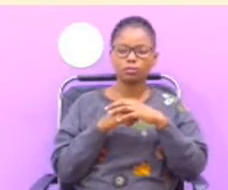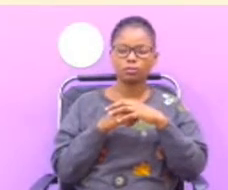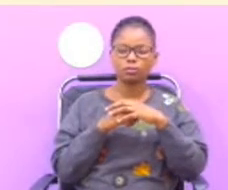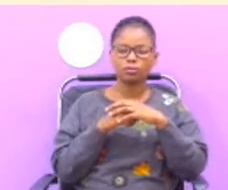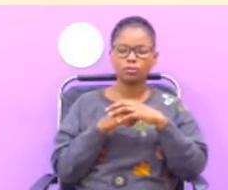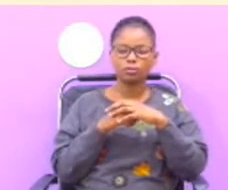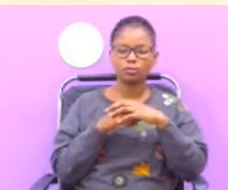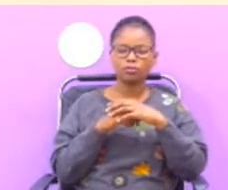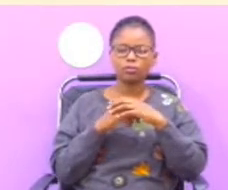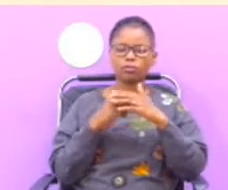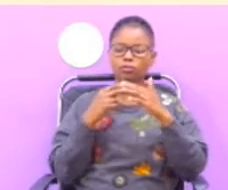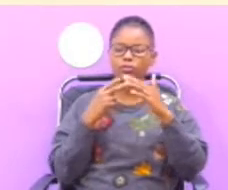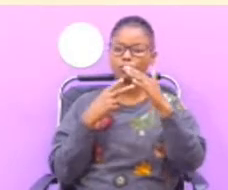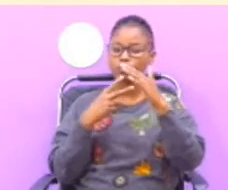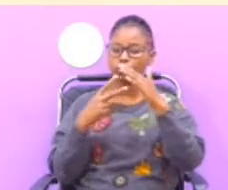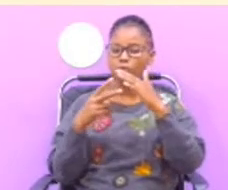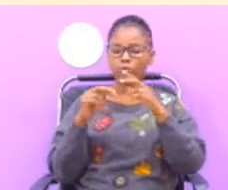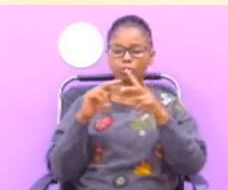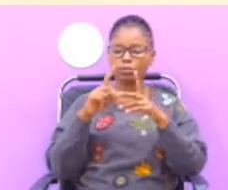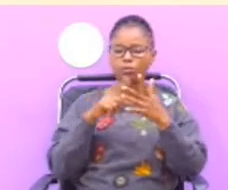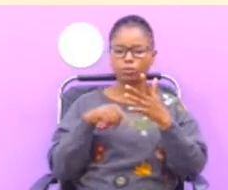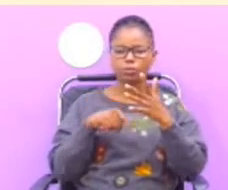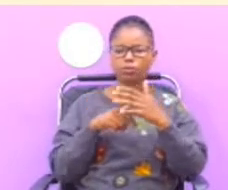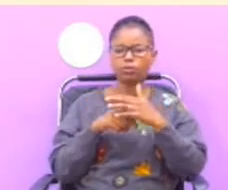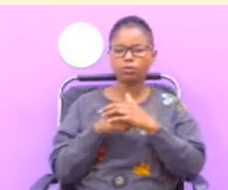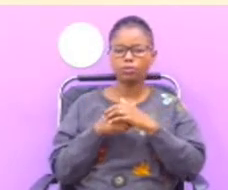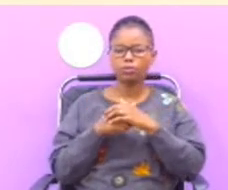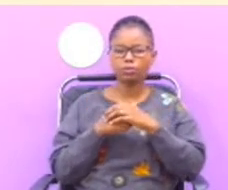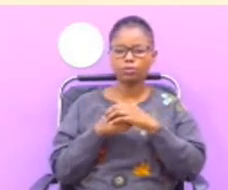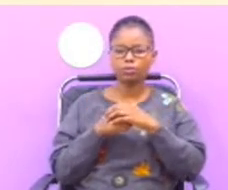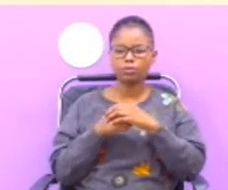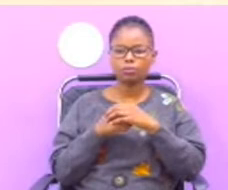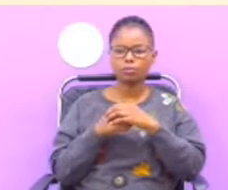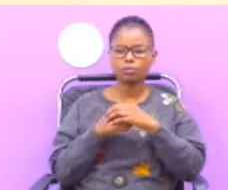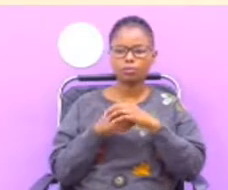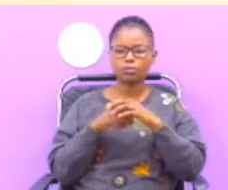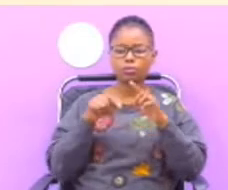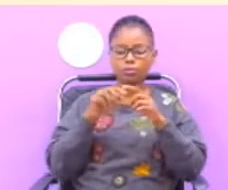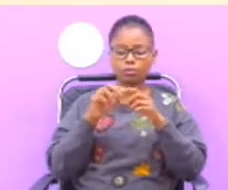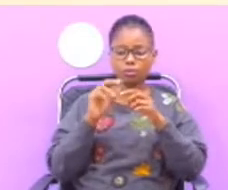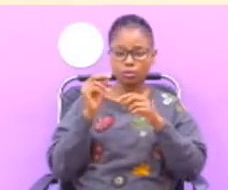wa mĩgamba ti andũ aingĩ mangĩmenya mĩgamba nĩkĩ tondũ nĩ gĩkũyũ kĩritũ